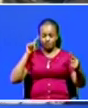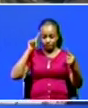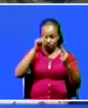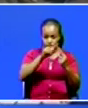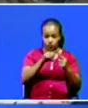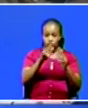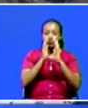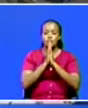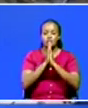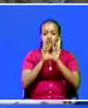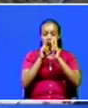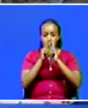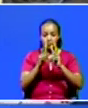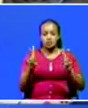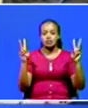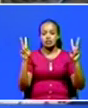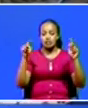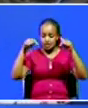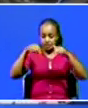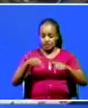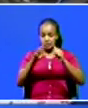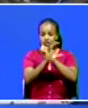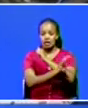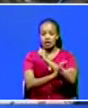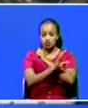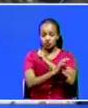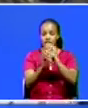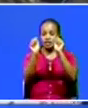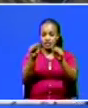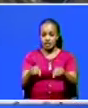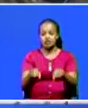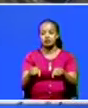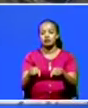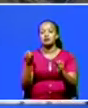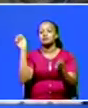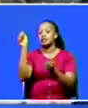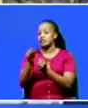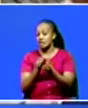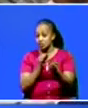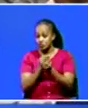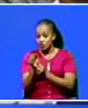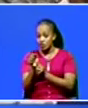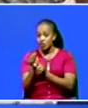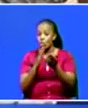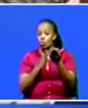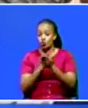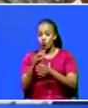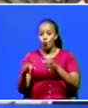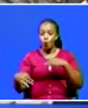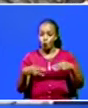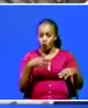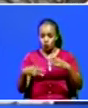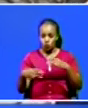hii. Nchi hii inaweza kutupukia katika katika hali mbaya ya kivita, kwa ile